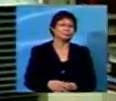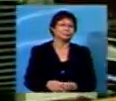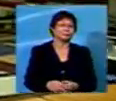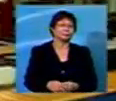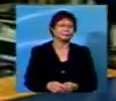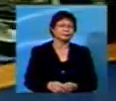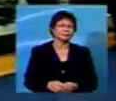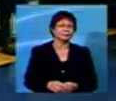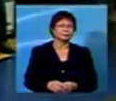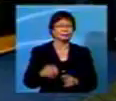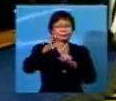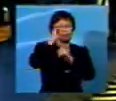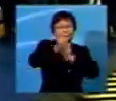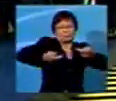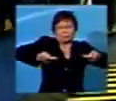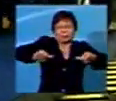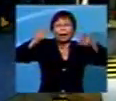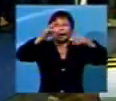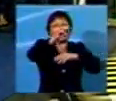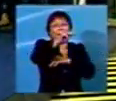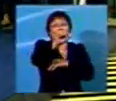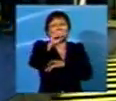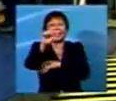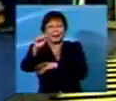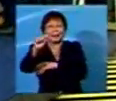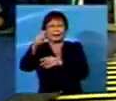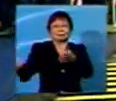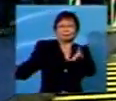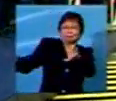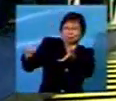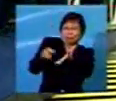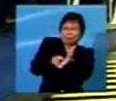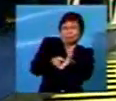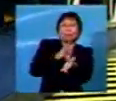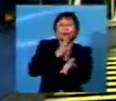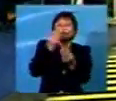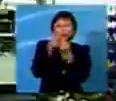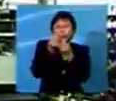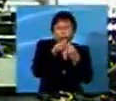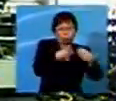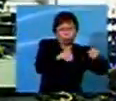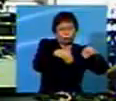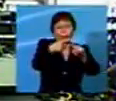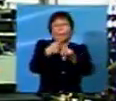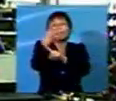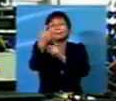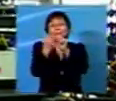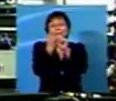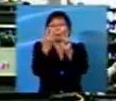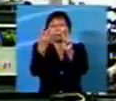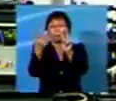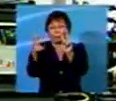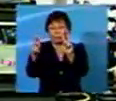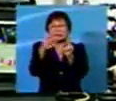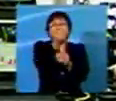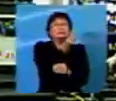komersial persatuan automotif Malaysia Maa dalam satu kenyataan berkata jumlah jualan pada April 2013 lebih